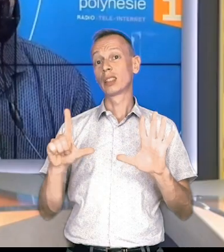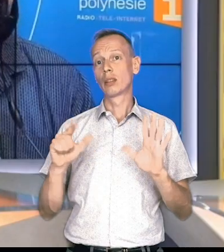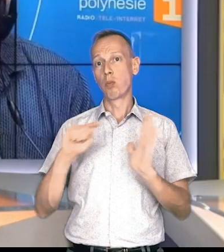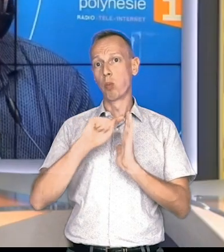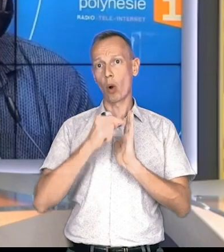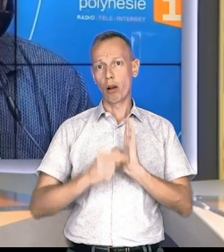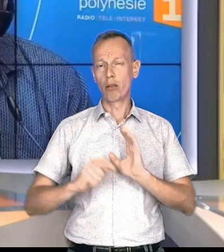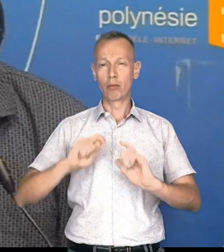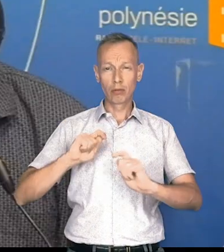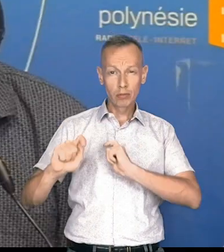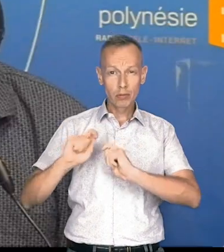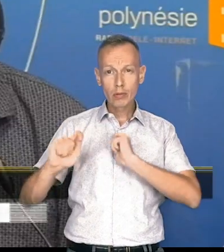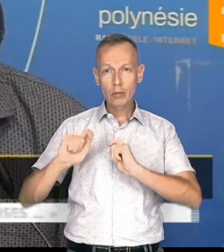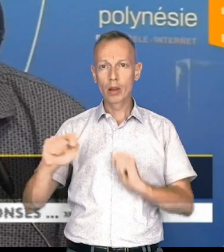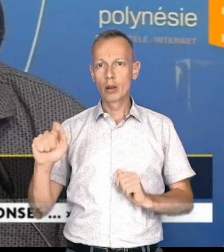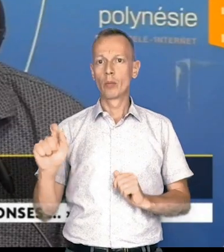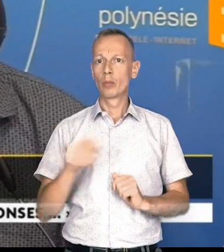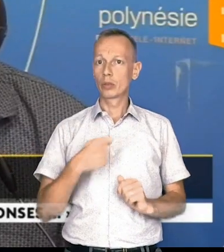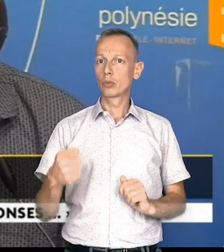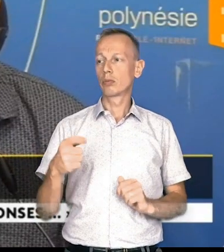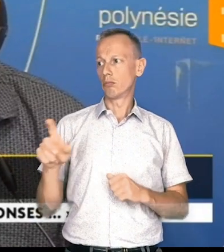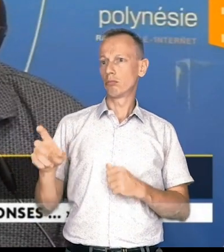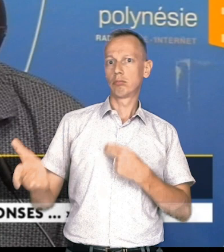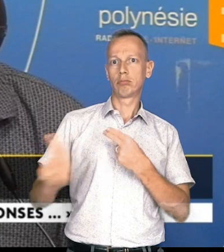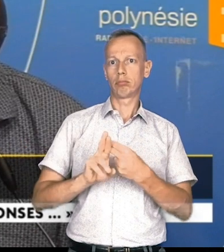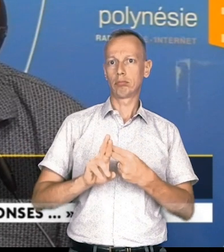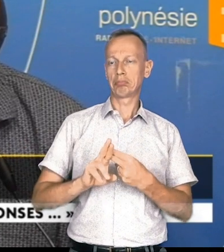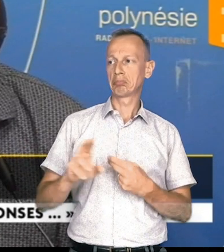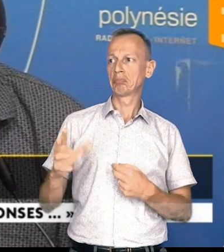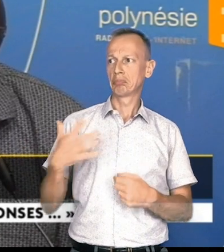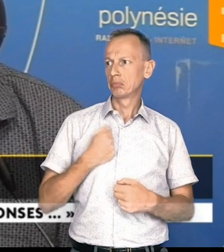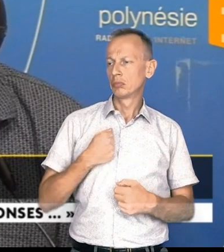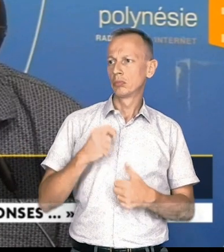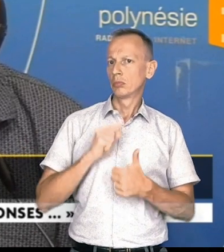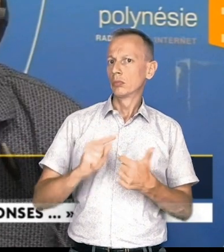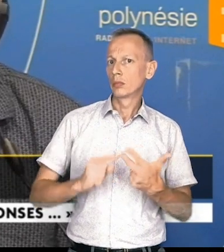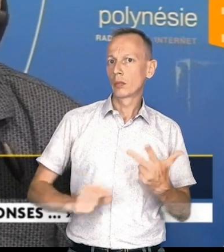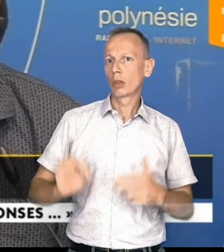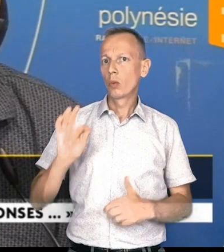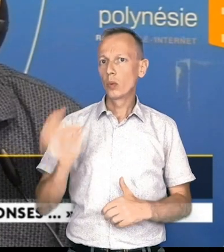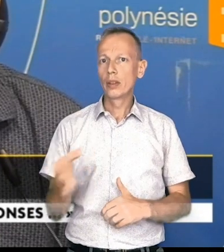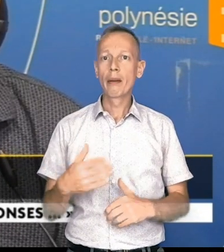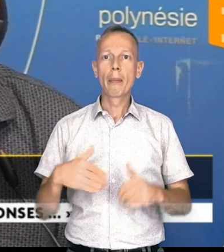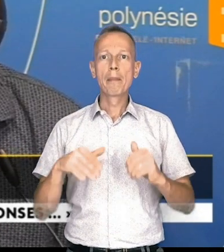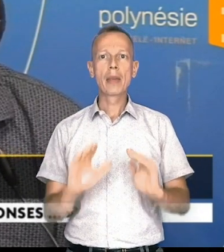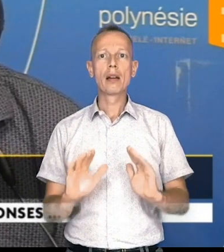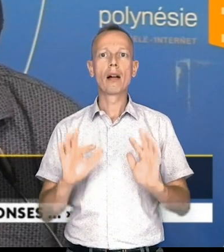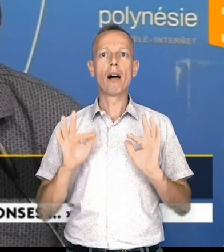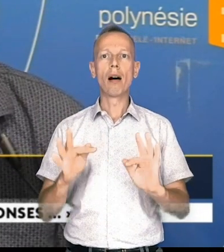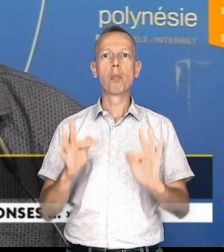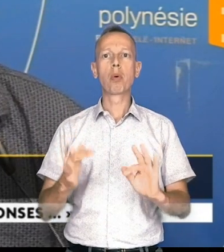Sur les 7 points que nous avons discutés, c'est sûr que nous avons eu des réponses,